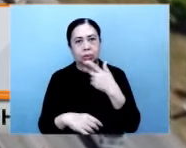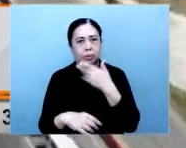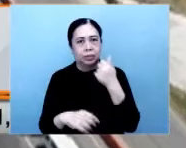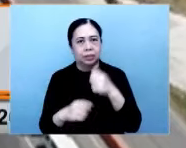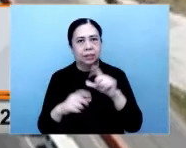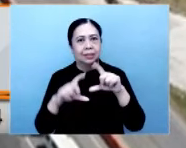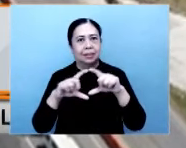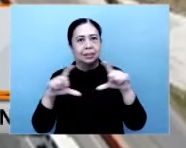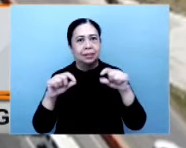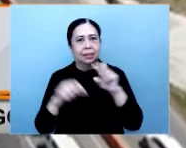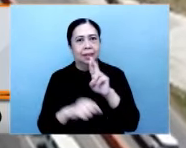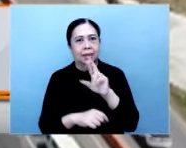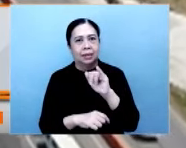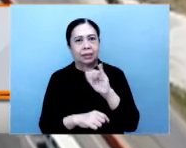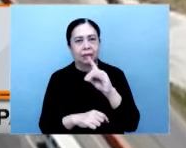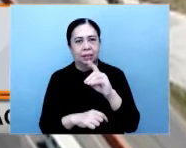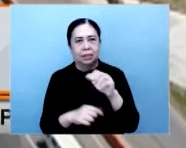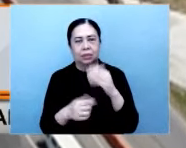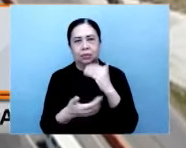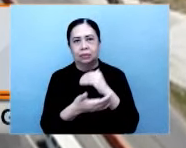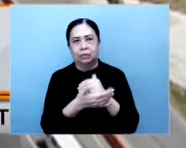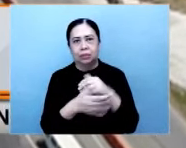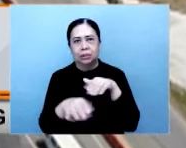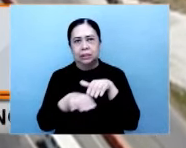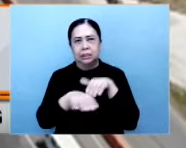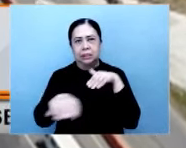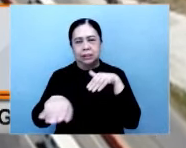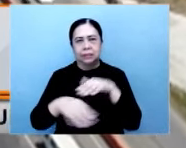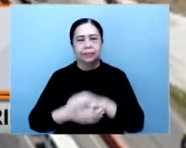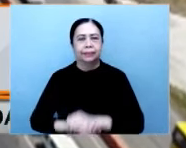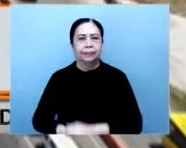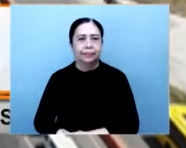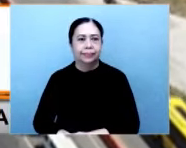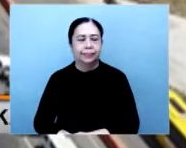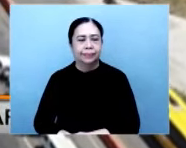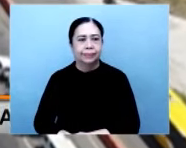RFID para iwas sa mahabang pila sa mga toll booth.